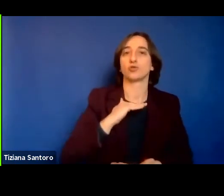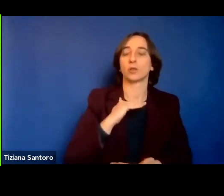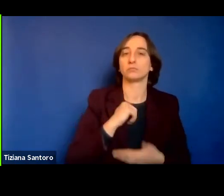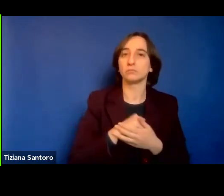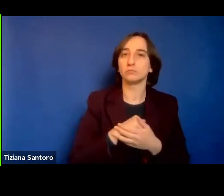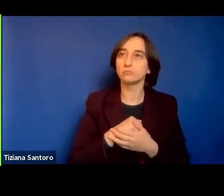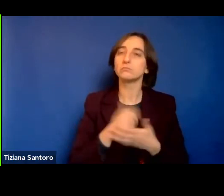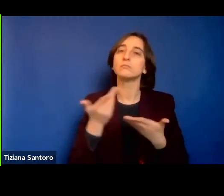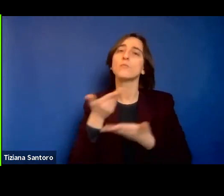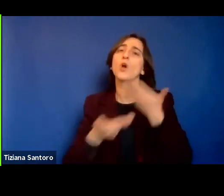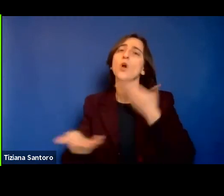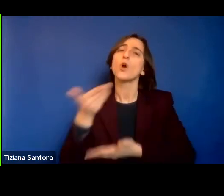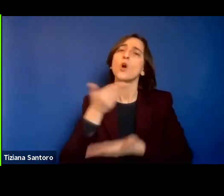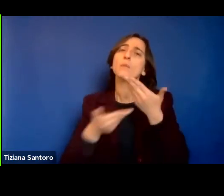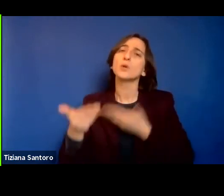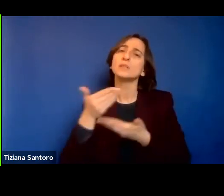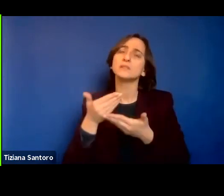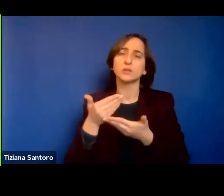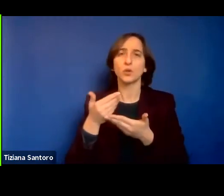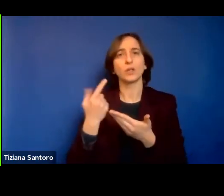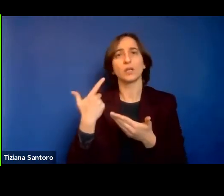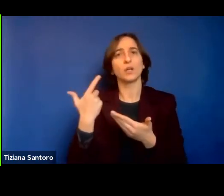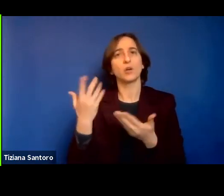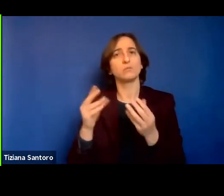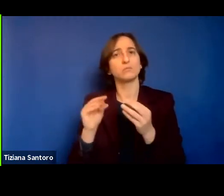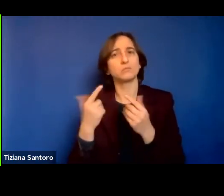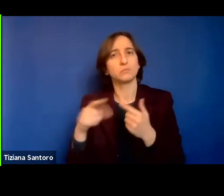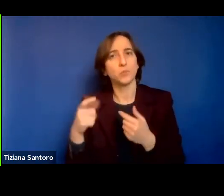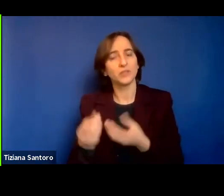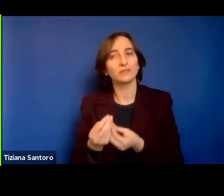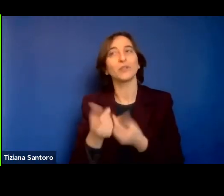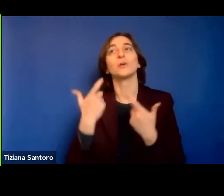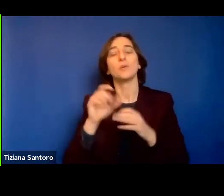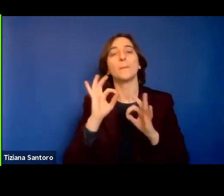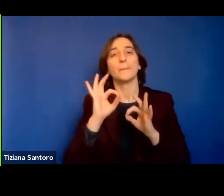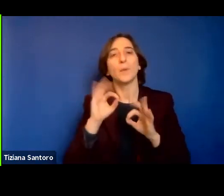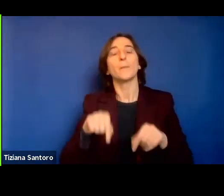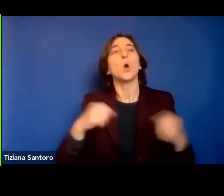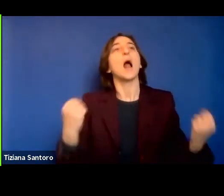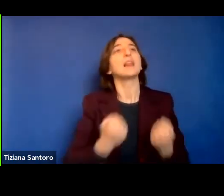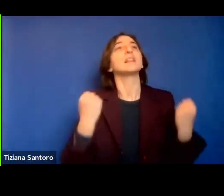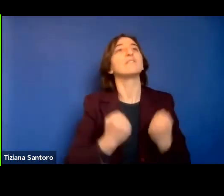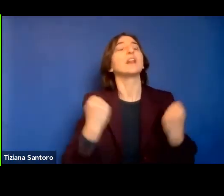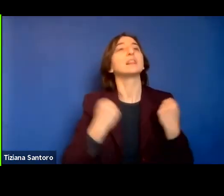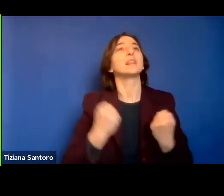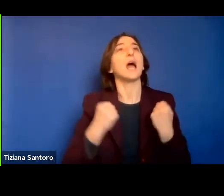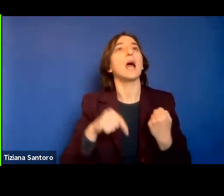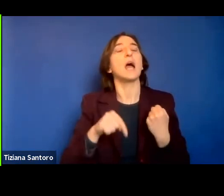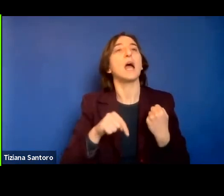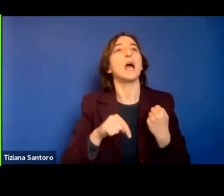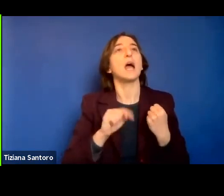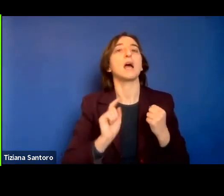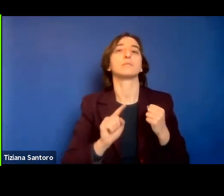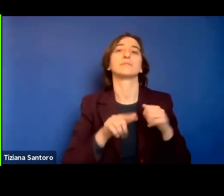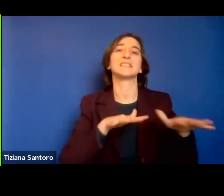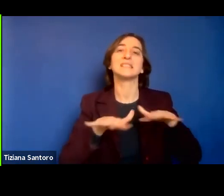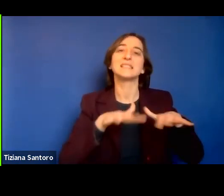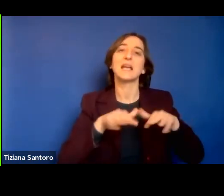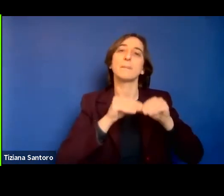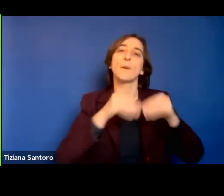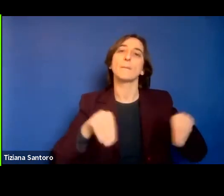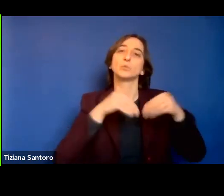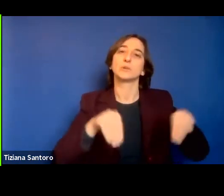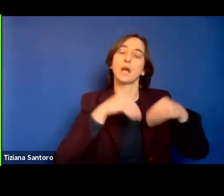Facciamo questa collaborazione nell'ambito delle attività del sistema museale regionale, dove il tema dell'accessibilità ha un